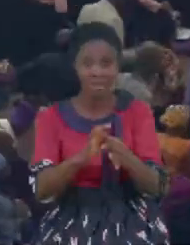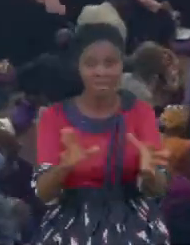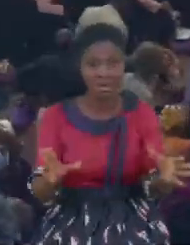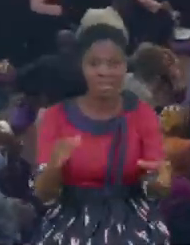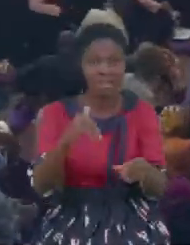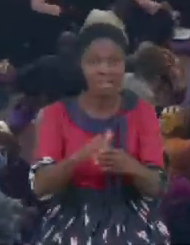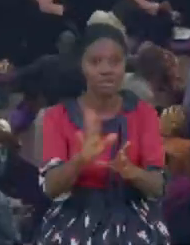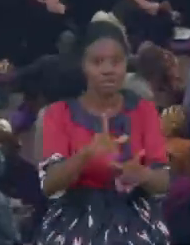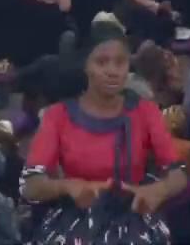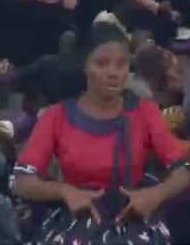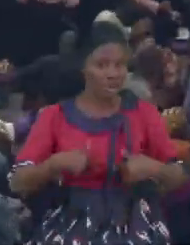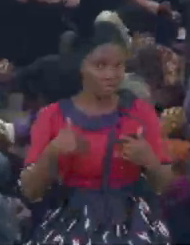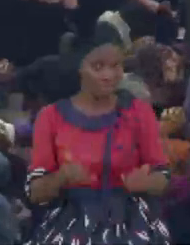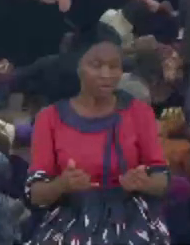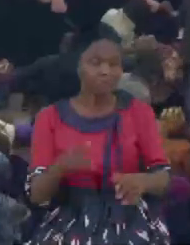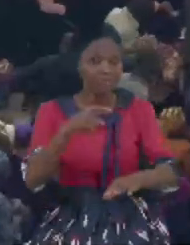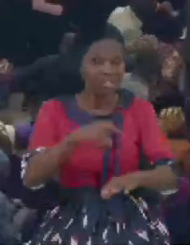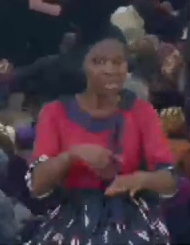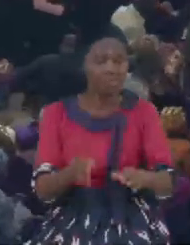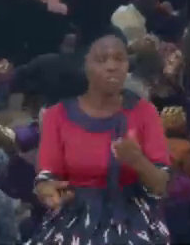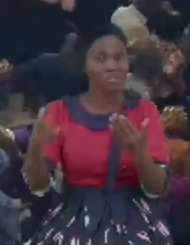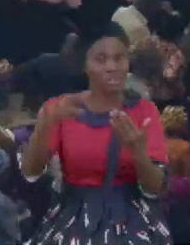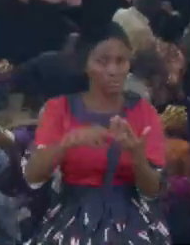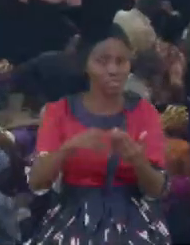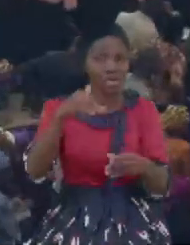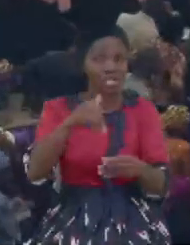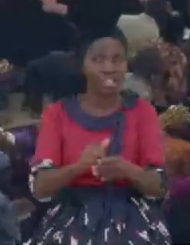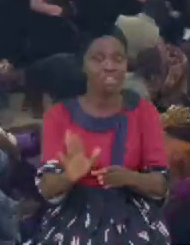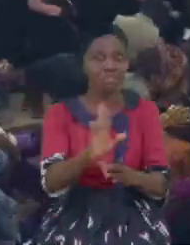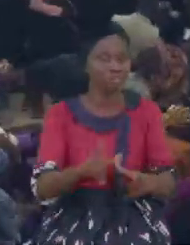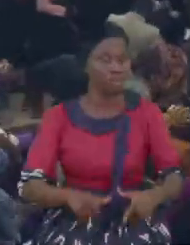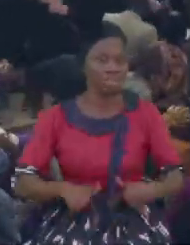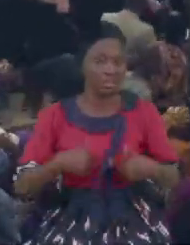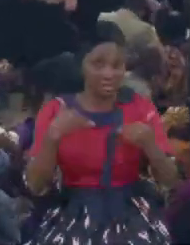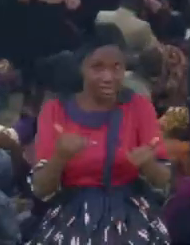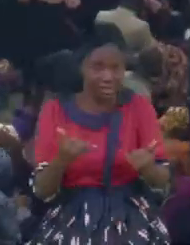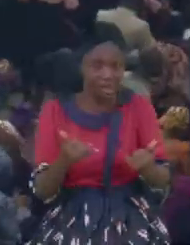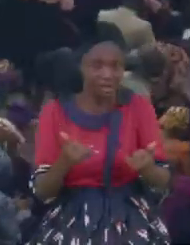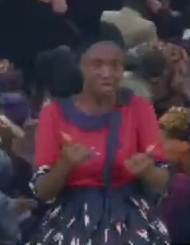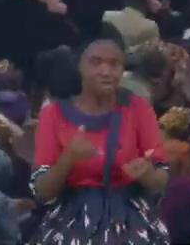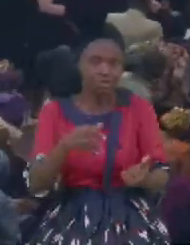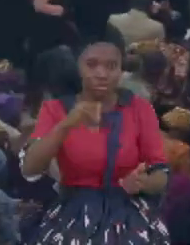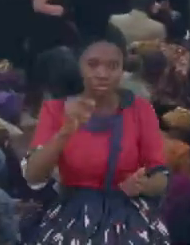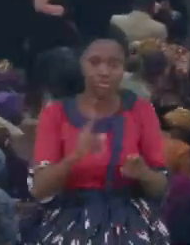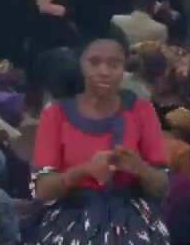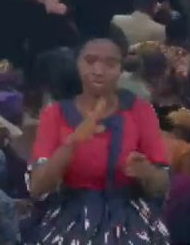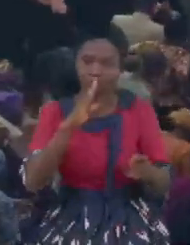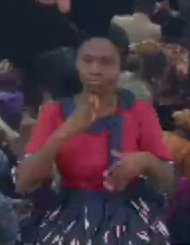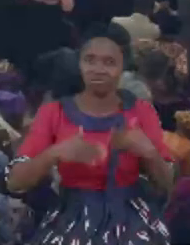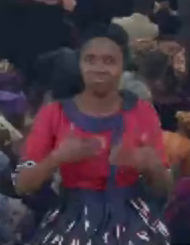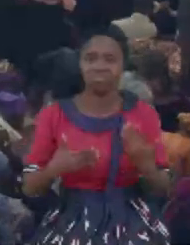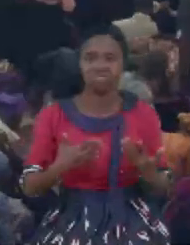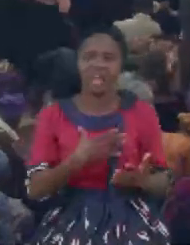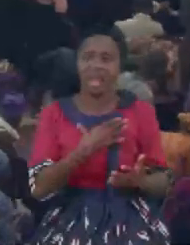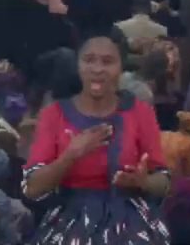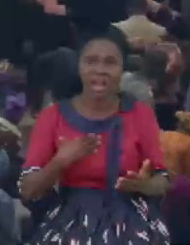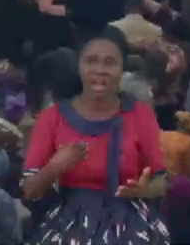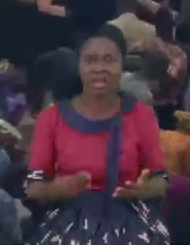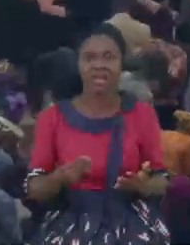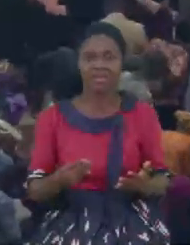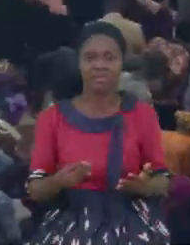le temps de libération dans ta vie, le temps de restauration dans ta vie. Prends courage, mon